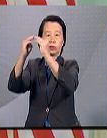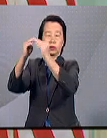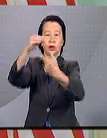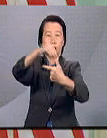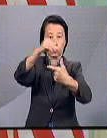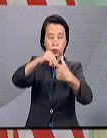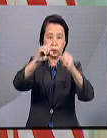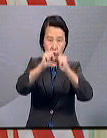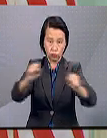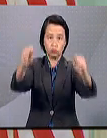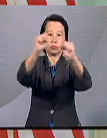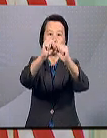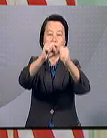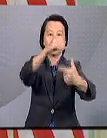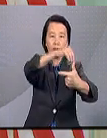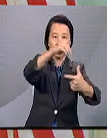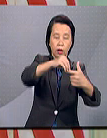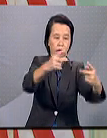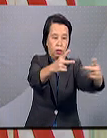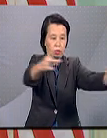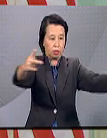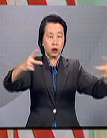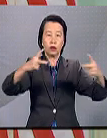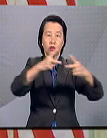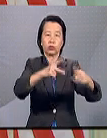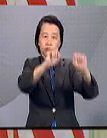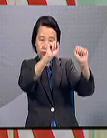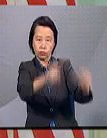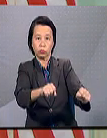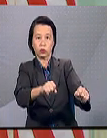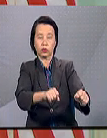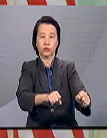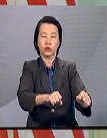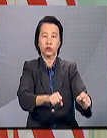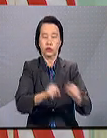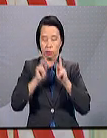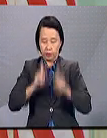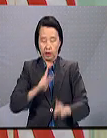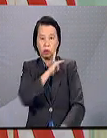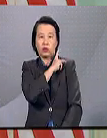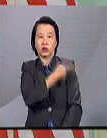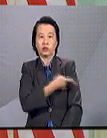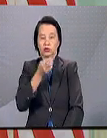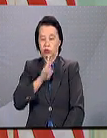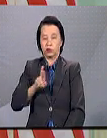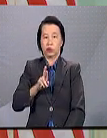atau surau atau kawasan-kawasan yang dibenarkan oleh pihak berkuasa